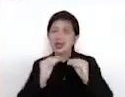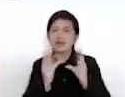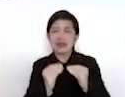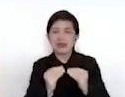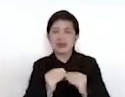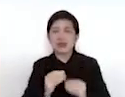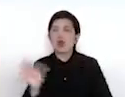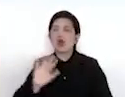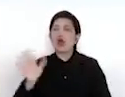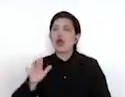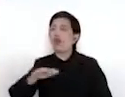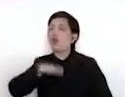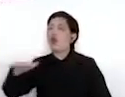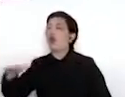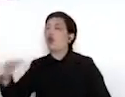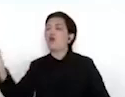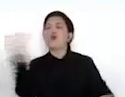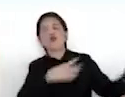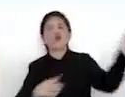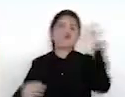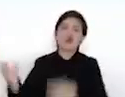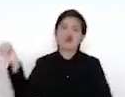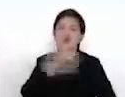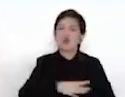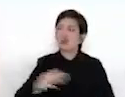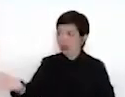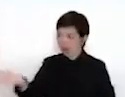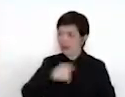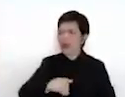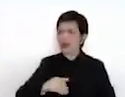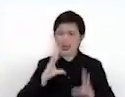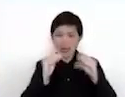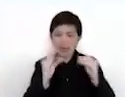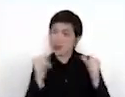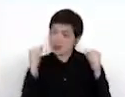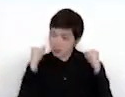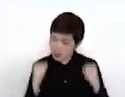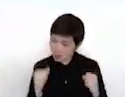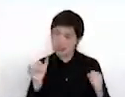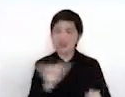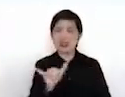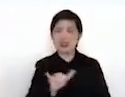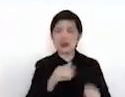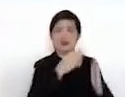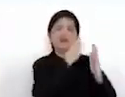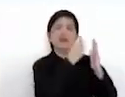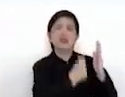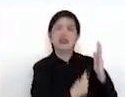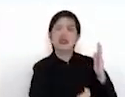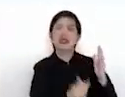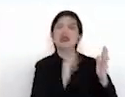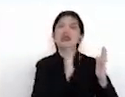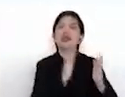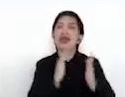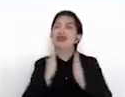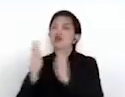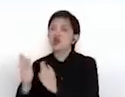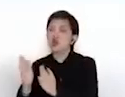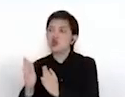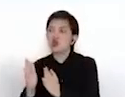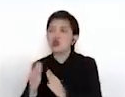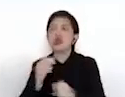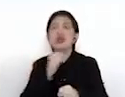rajin tawuran betul Oleh karena itu dana ini nanti diatur olehuklakle